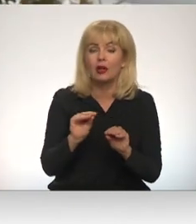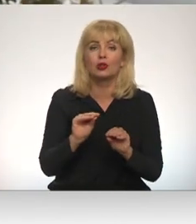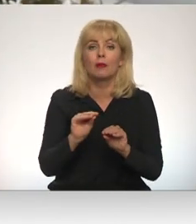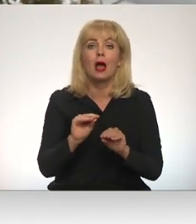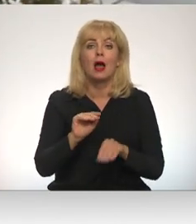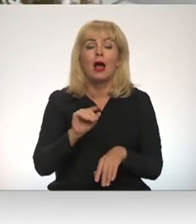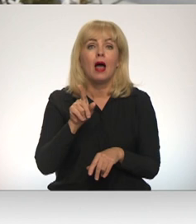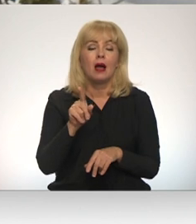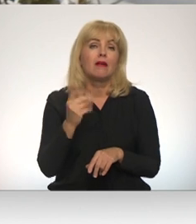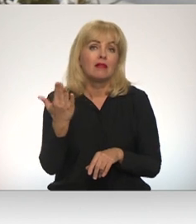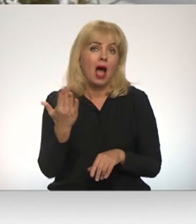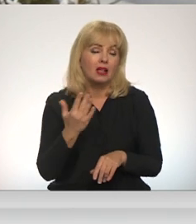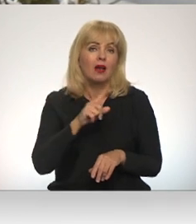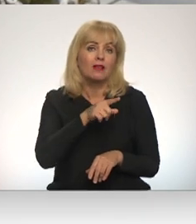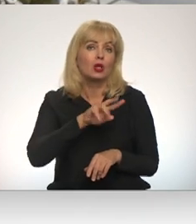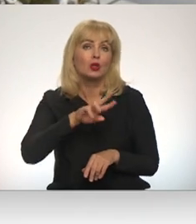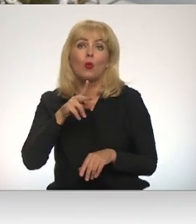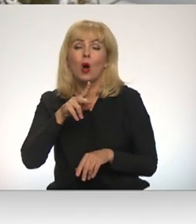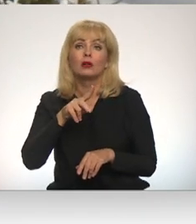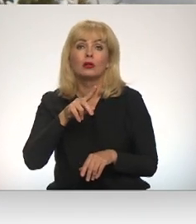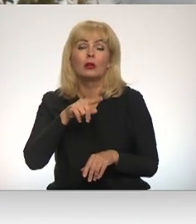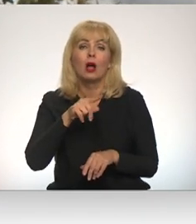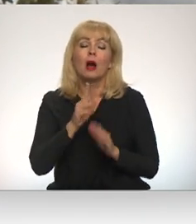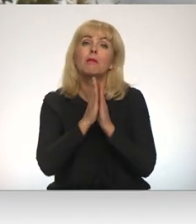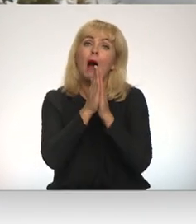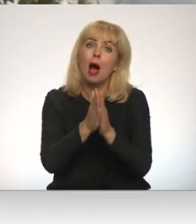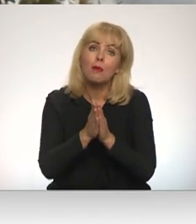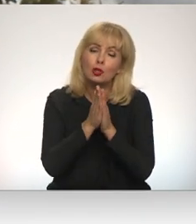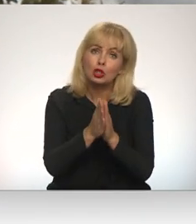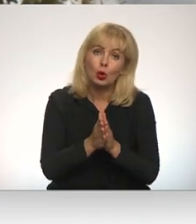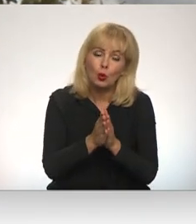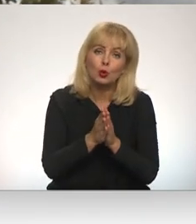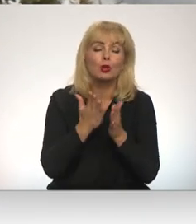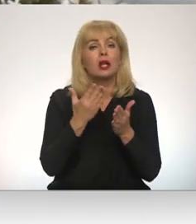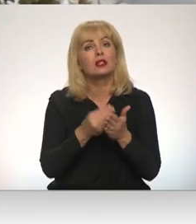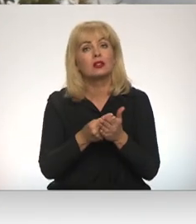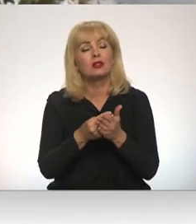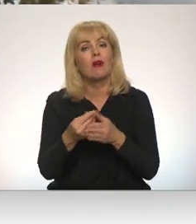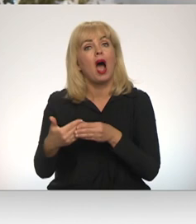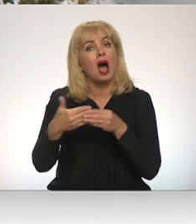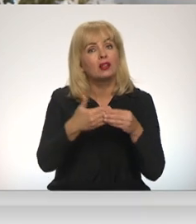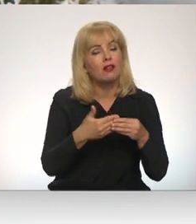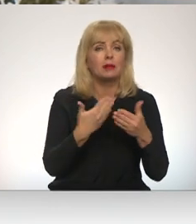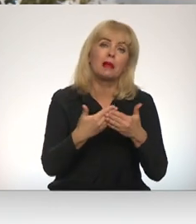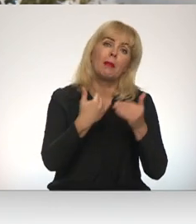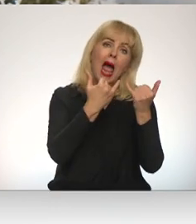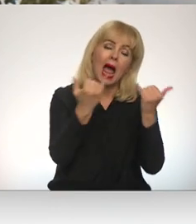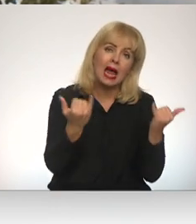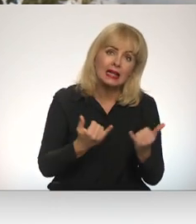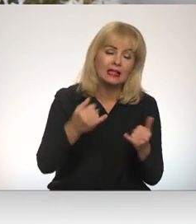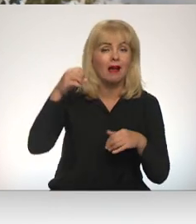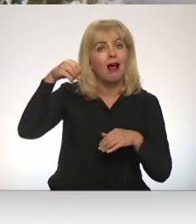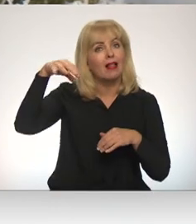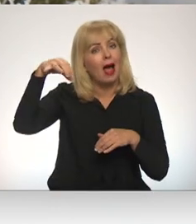viens otram sakot un paprasot un lūdzot un katrs savu gan smilti atvert, gan eglītes, gan